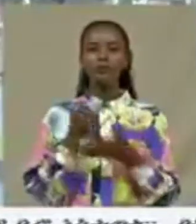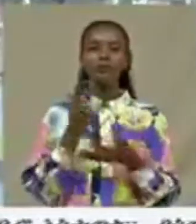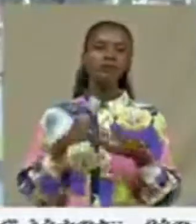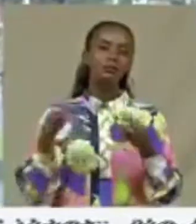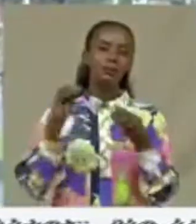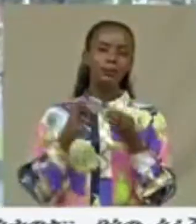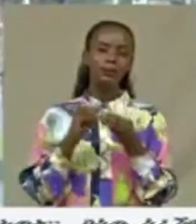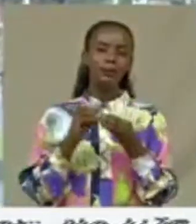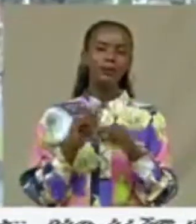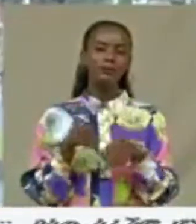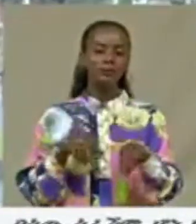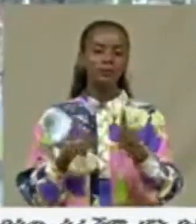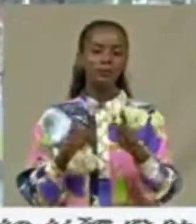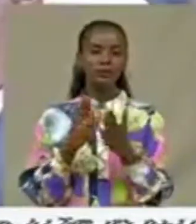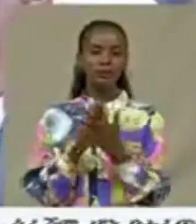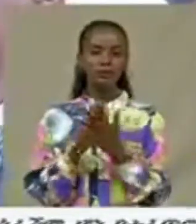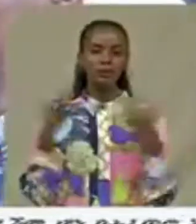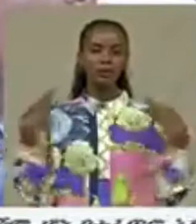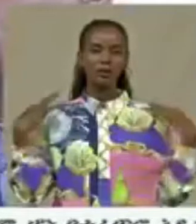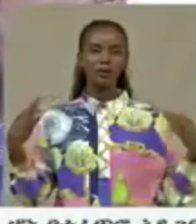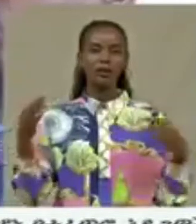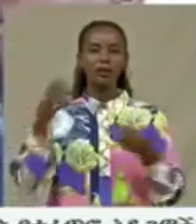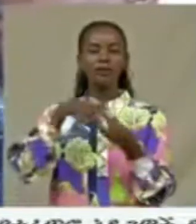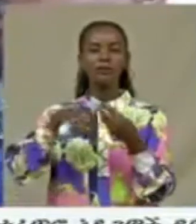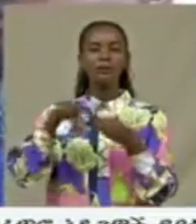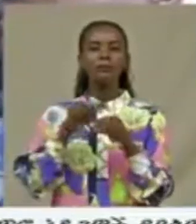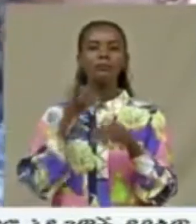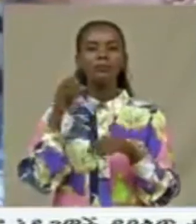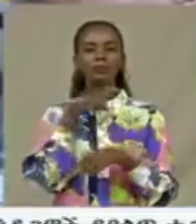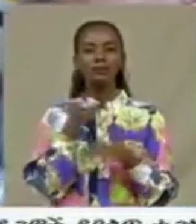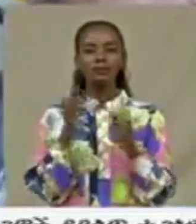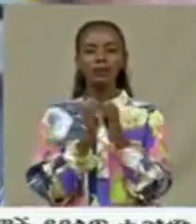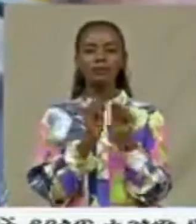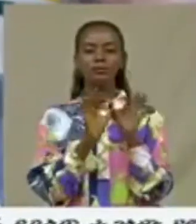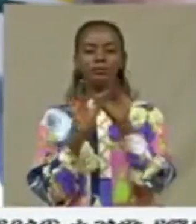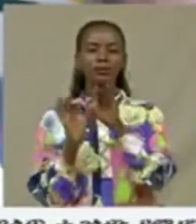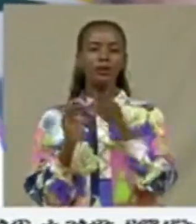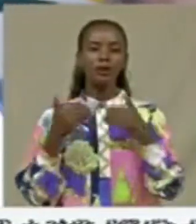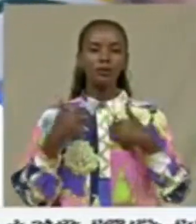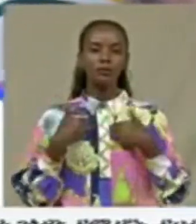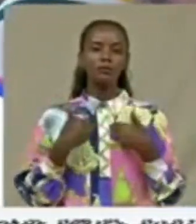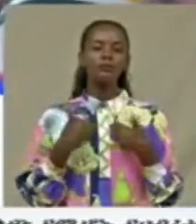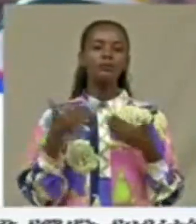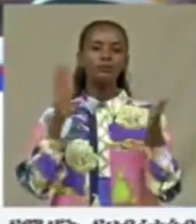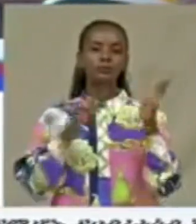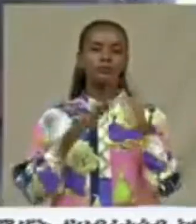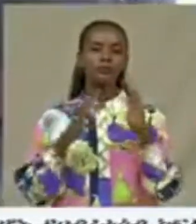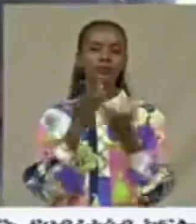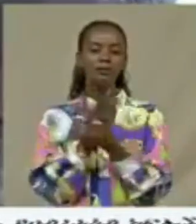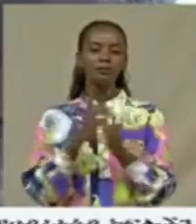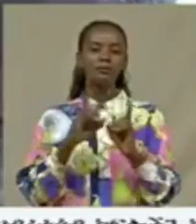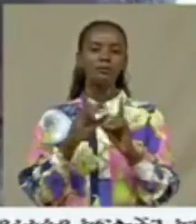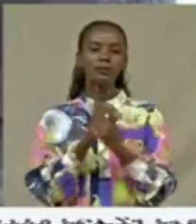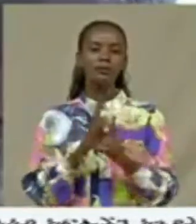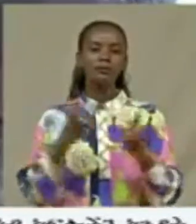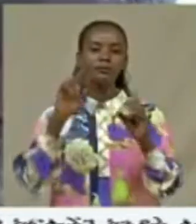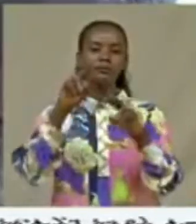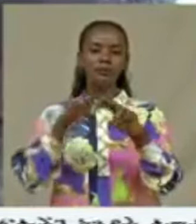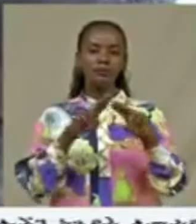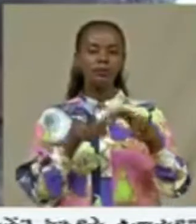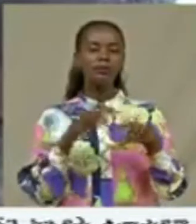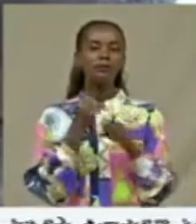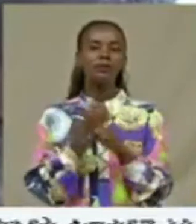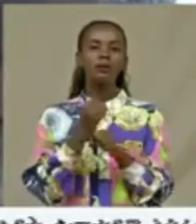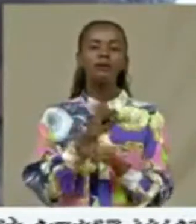ጨምሮ የግብርና፣ የትምህርት፣ የጤናና የአካባቢ ብክለት ጋር ተያይዘው ያሉትን ጉዳዮች ችግር ፈቺ መፍትሄዎችን በማስቀመጥ